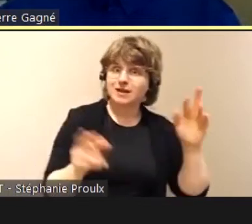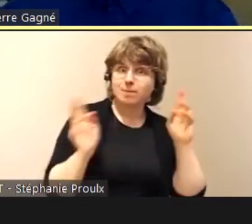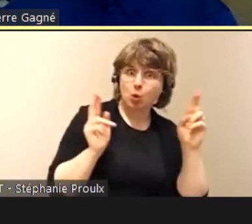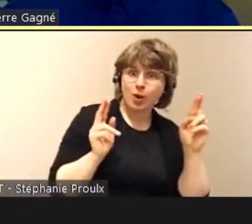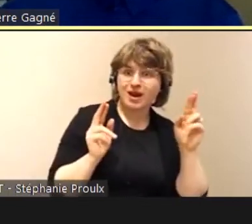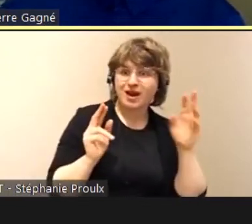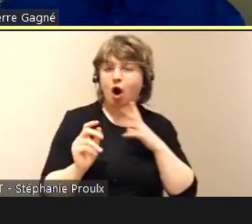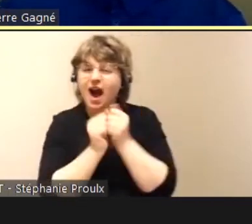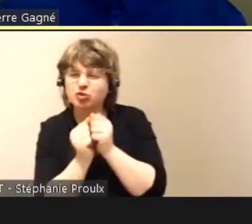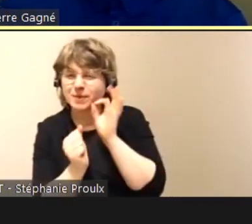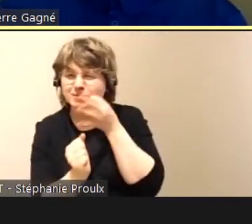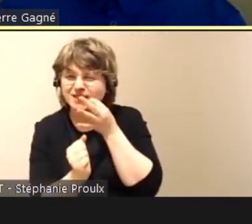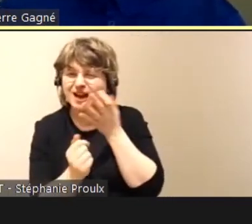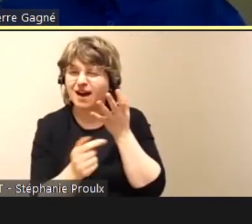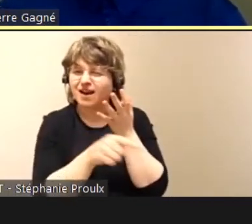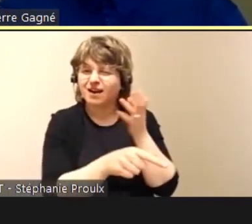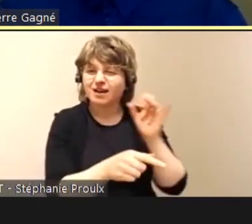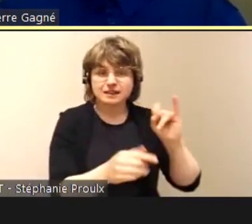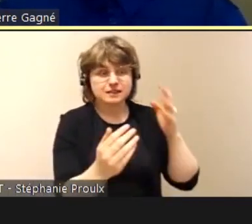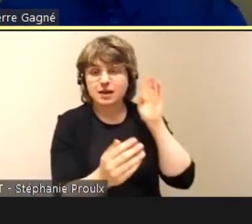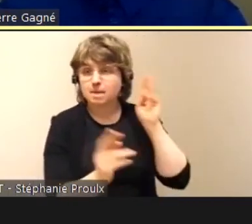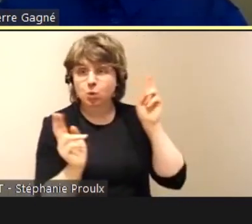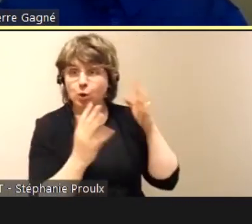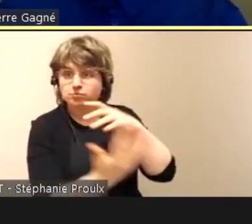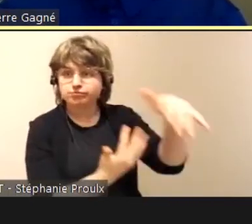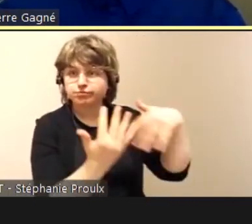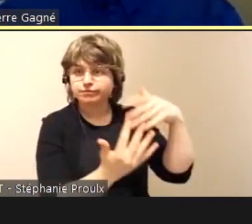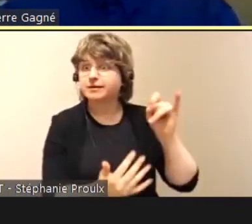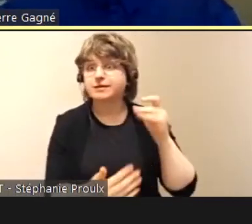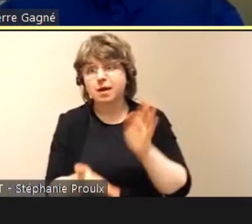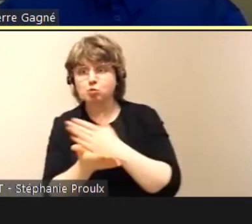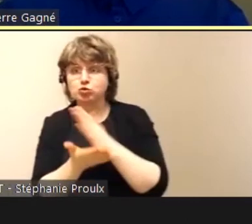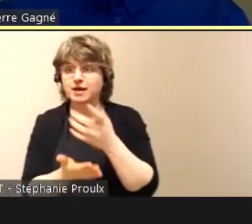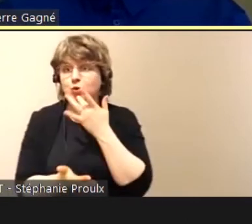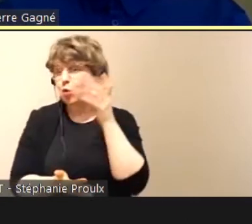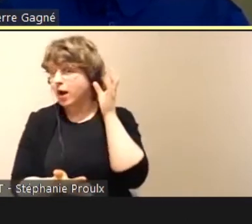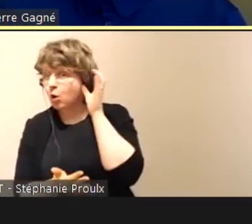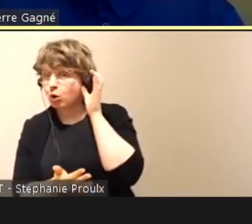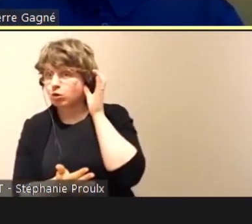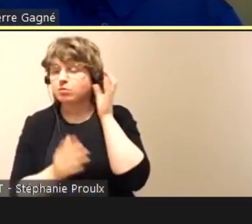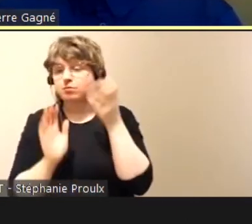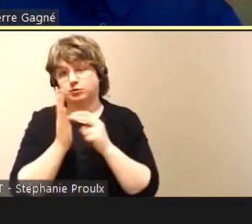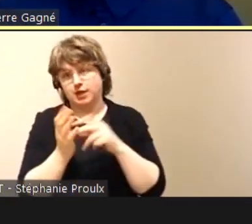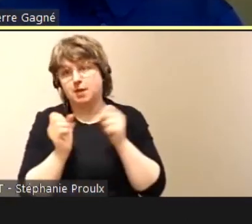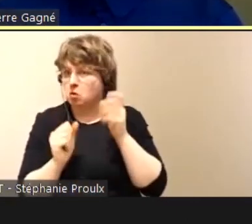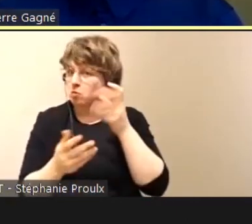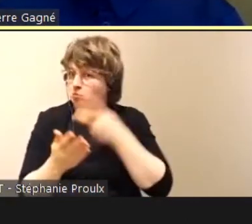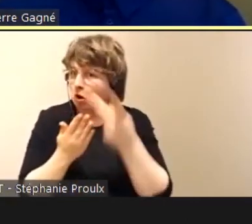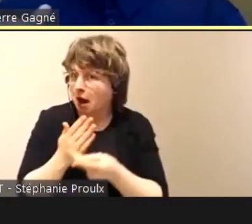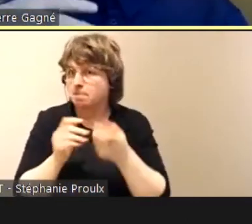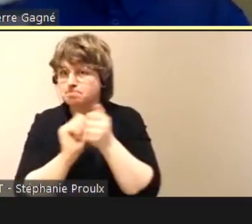avoir un programme qu'on va utiliser si on veut écouter de la musique. On peut avoir un programme, par exemple, pour utiliser quand on va